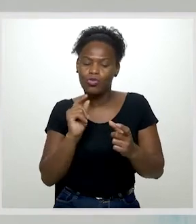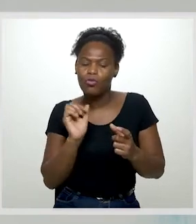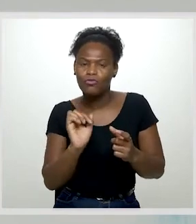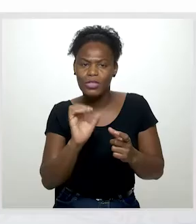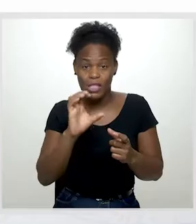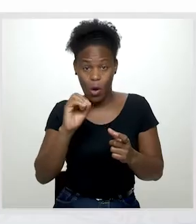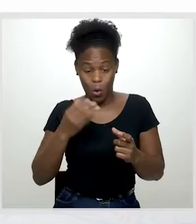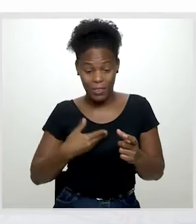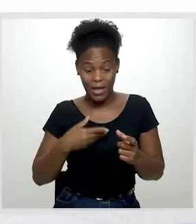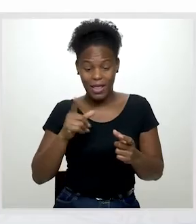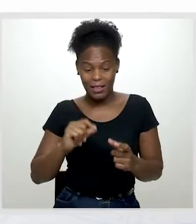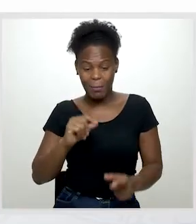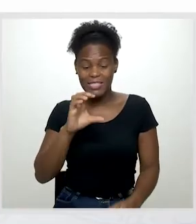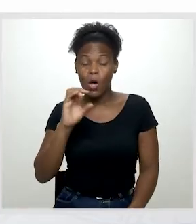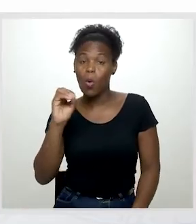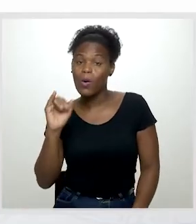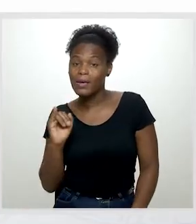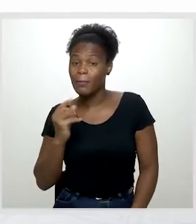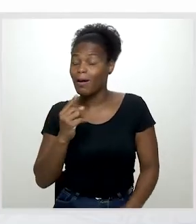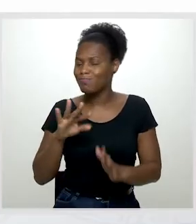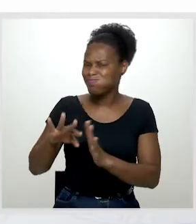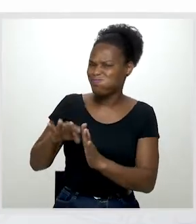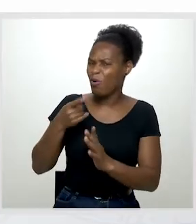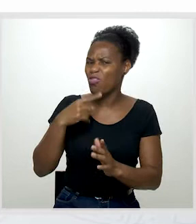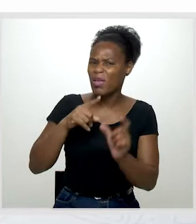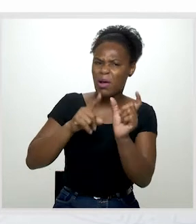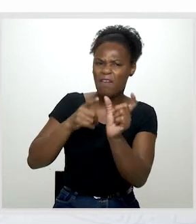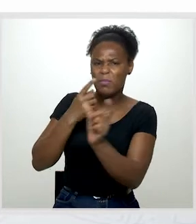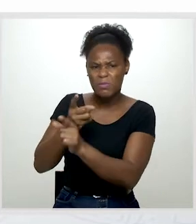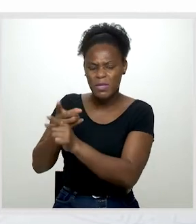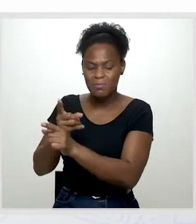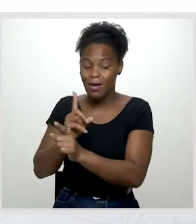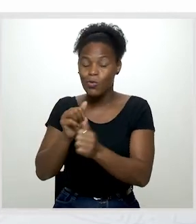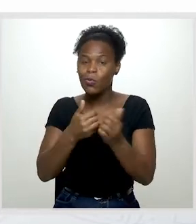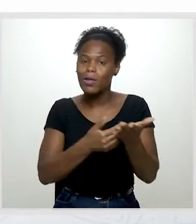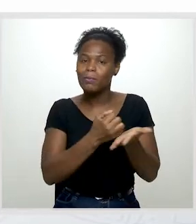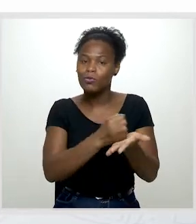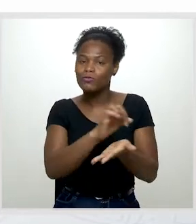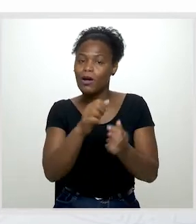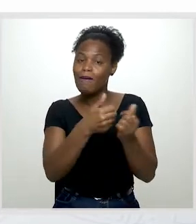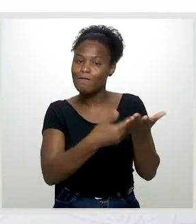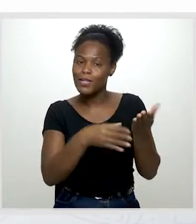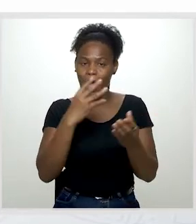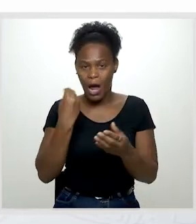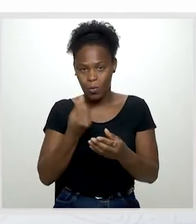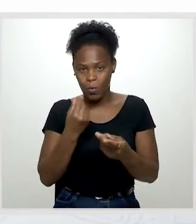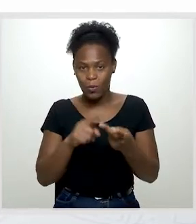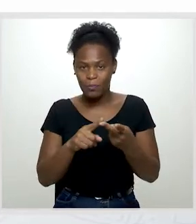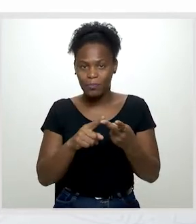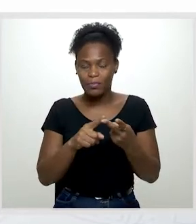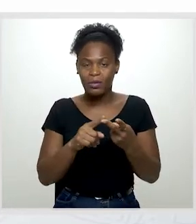COI pour éviter la répétition. Et comme document support, tu pourras utiliser ta fiche